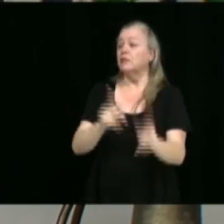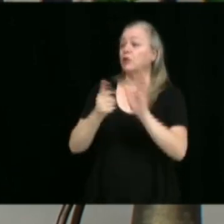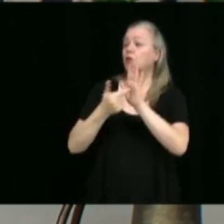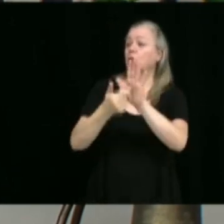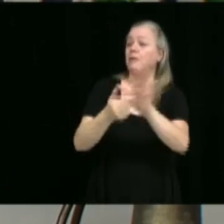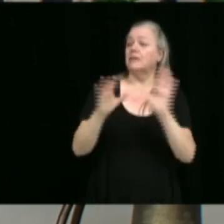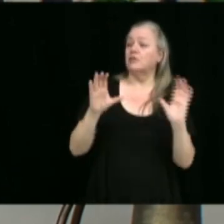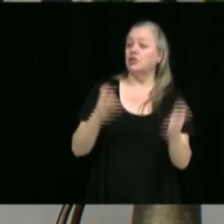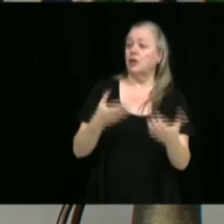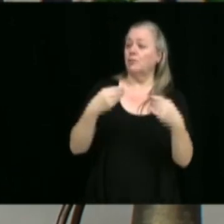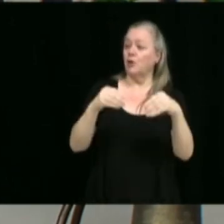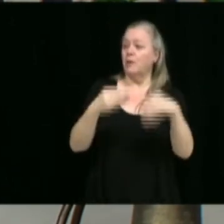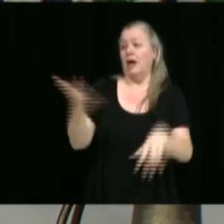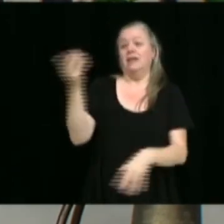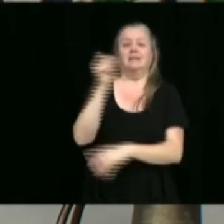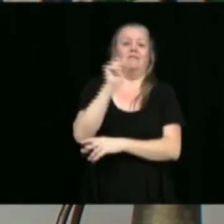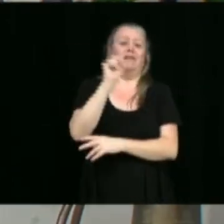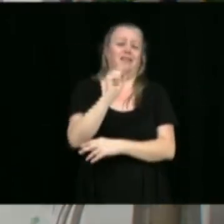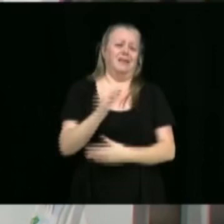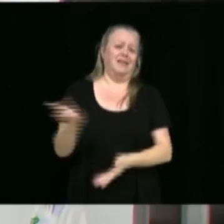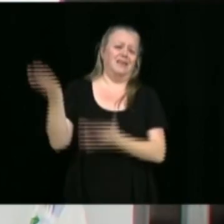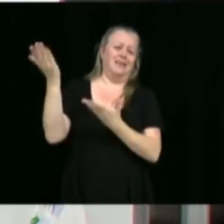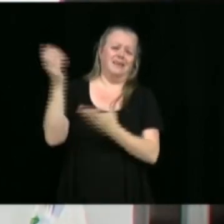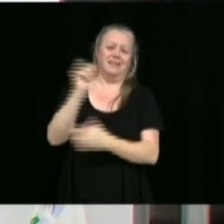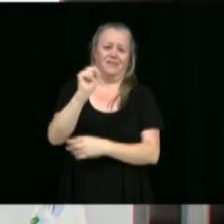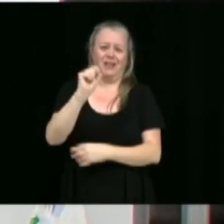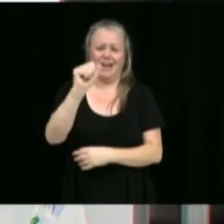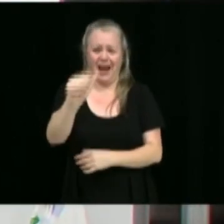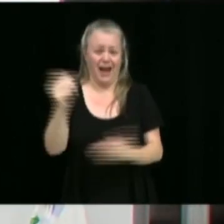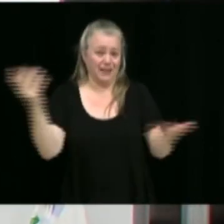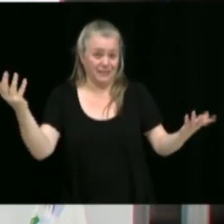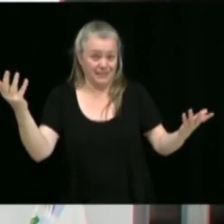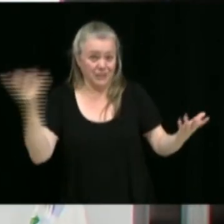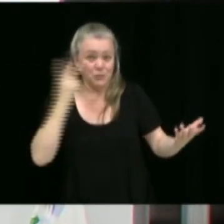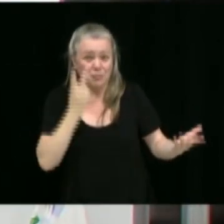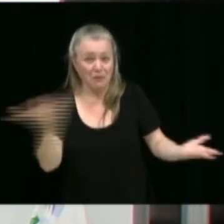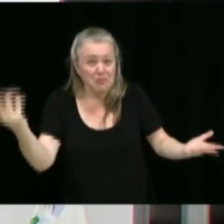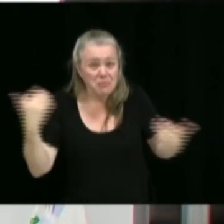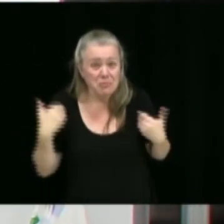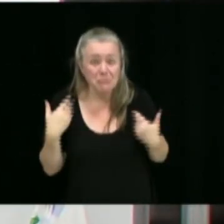commerce. Alors, je pense qu'on accueille, voilà, Stéphanie Allard. Je t'avais pas vu!